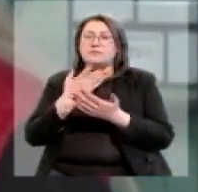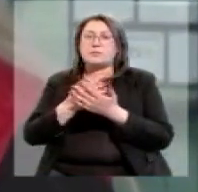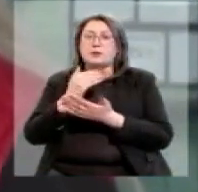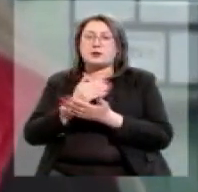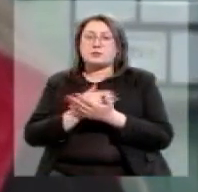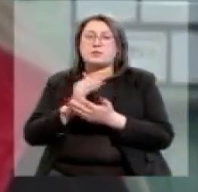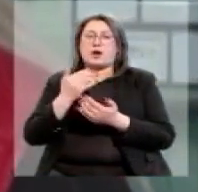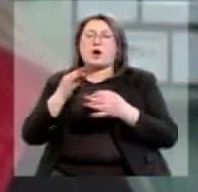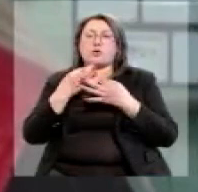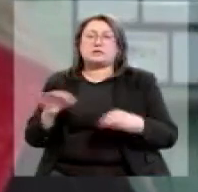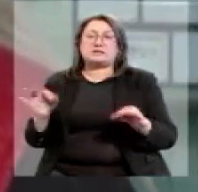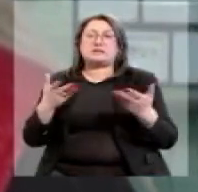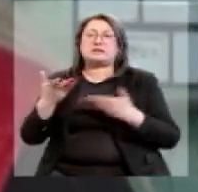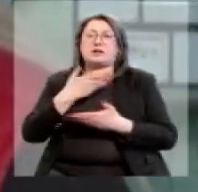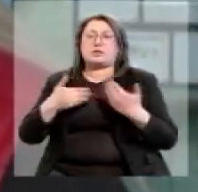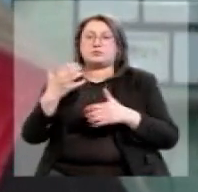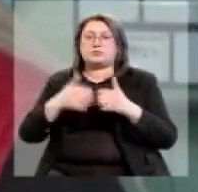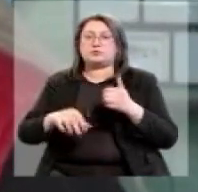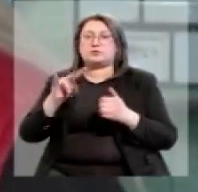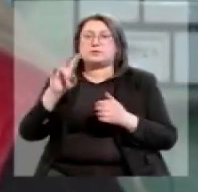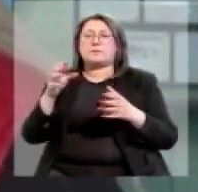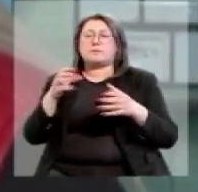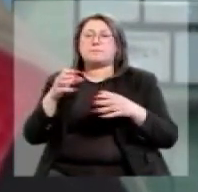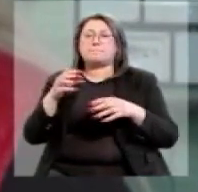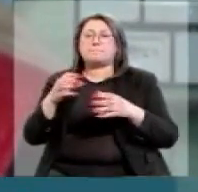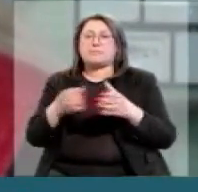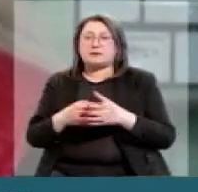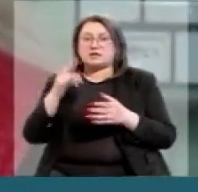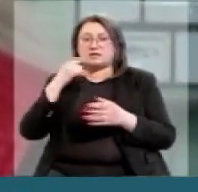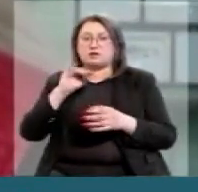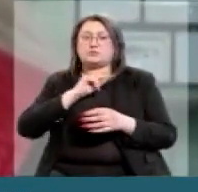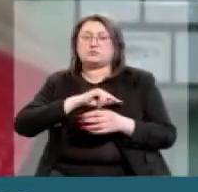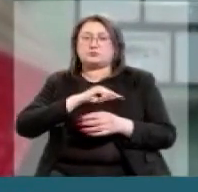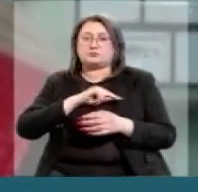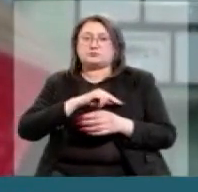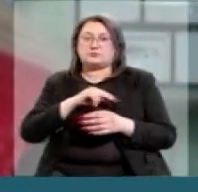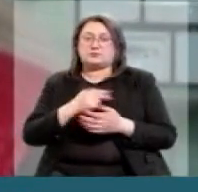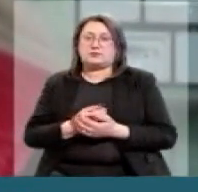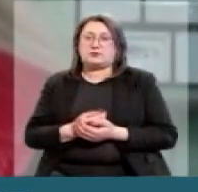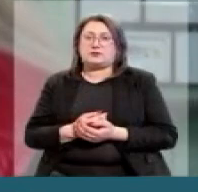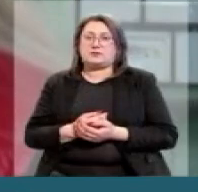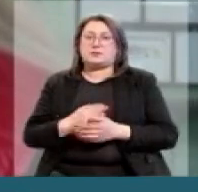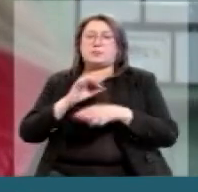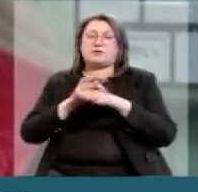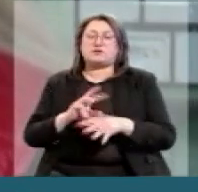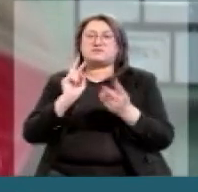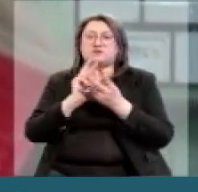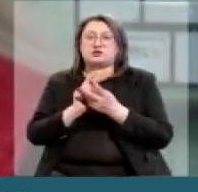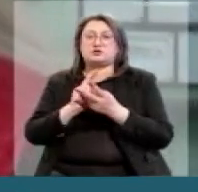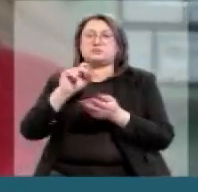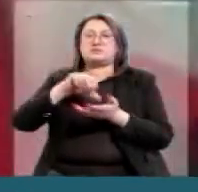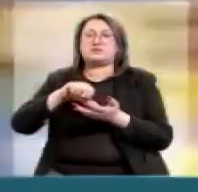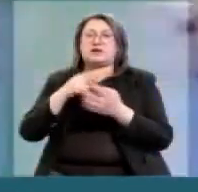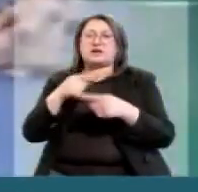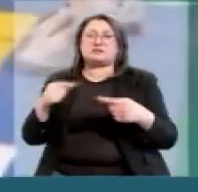сайлауалды бағдарламамызды таныстырдық. Негізі түрлі саланың өкілдерімен кездесу өткізілуде. Алдағы күндері медицина, шағын және орта бизнес, басқа да еңбек ұжымдарын